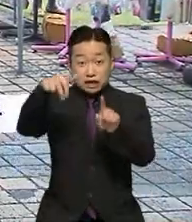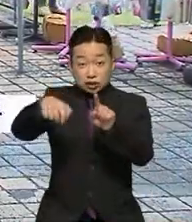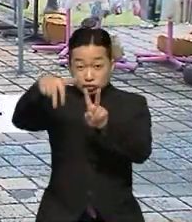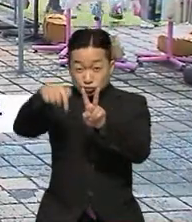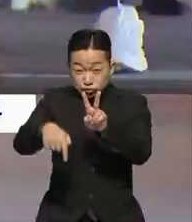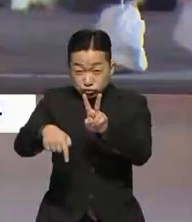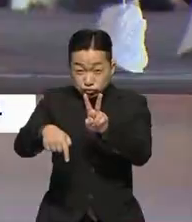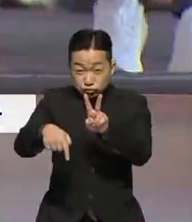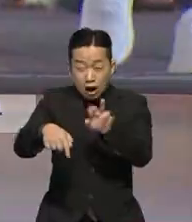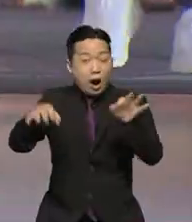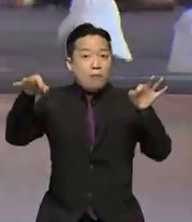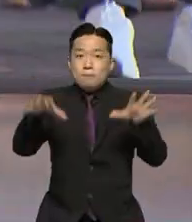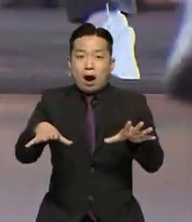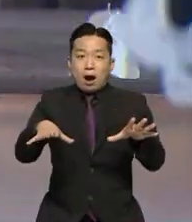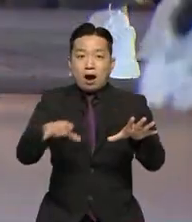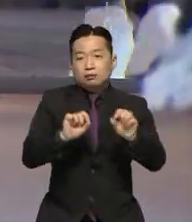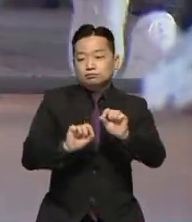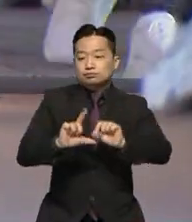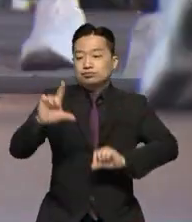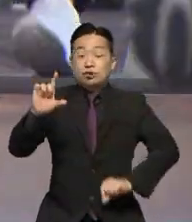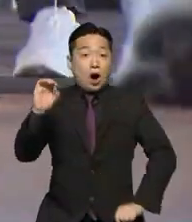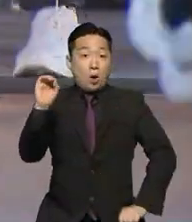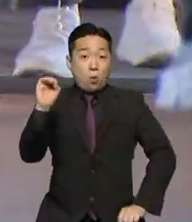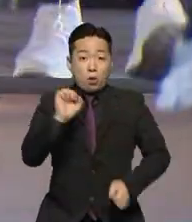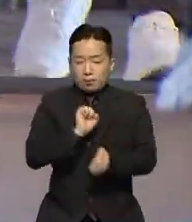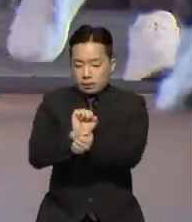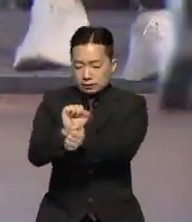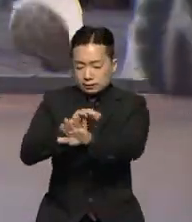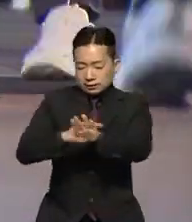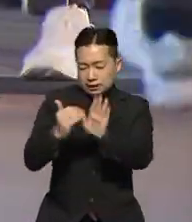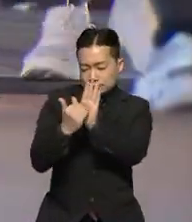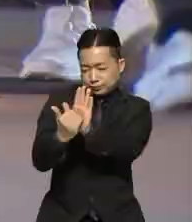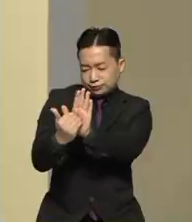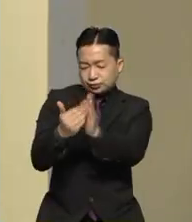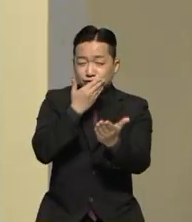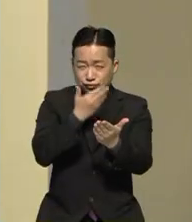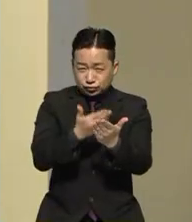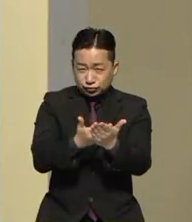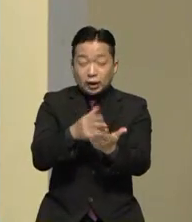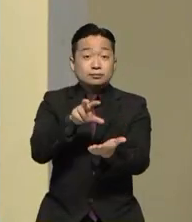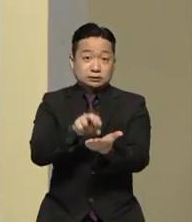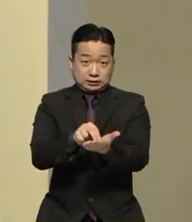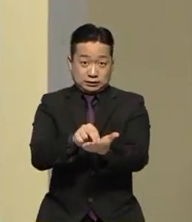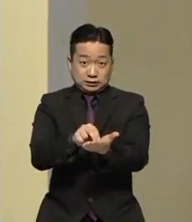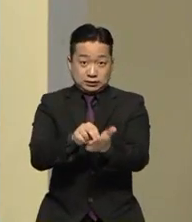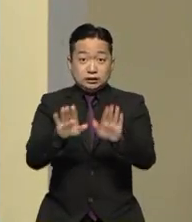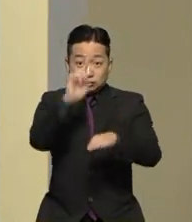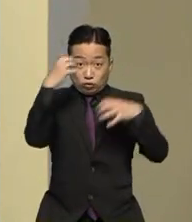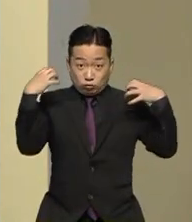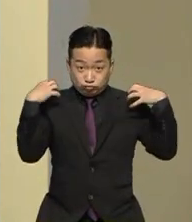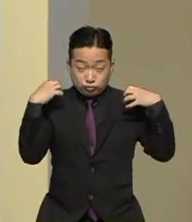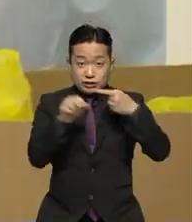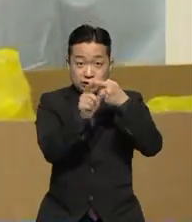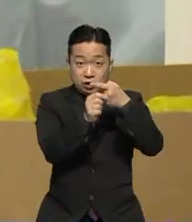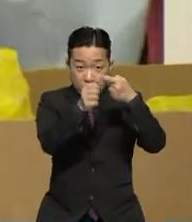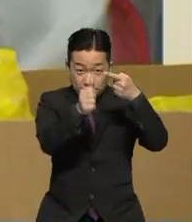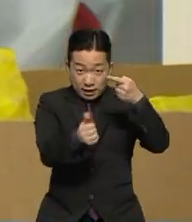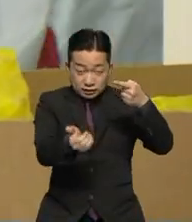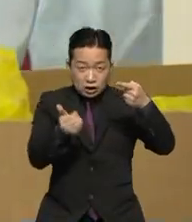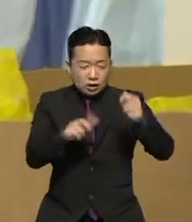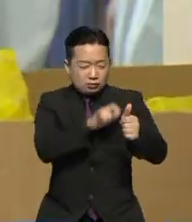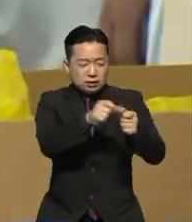우세종이 될 오미크론 변이에 얼마나 잘 대응하느냐가 관건입니다. 정부는 이달 말 전에 확진자 폭증에